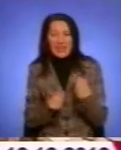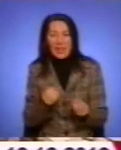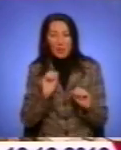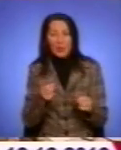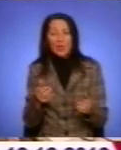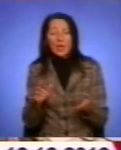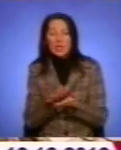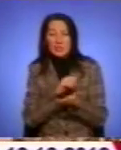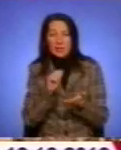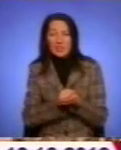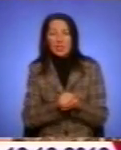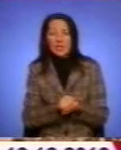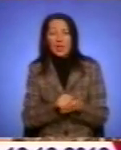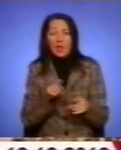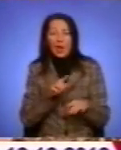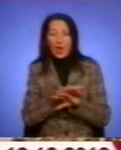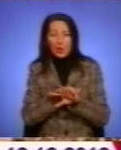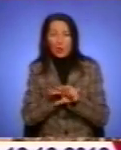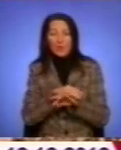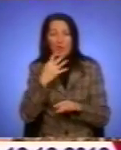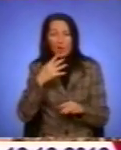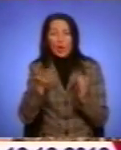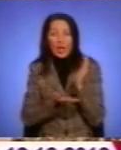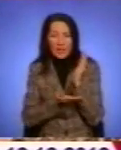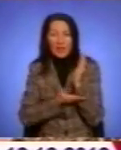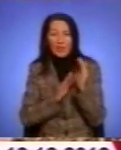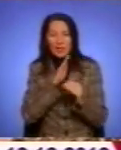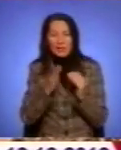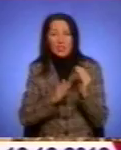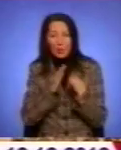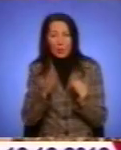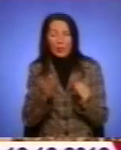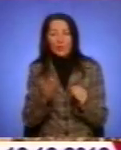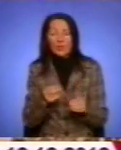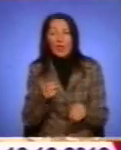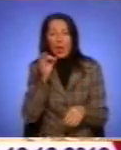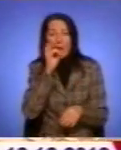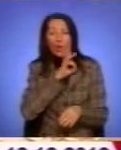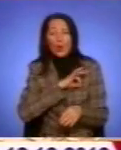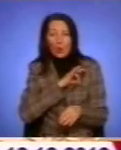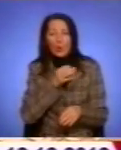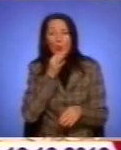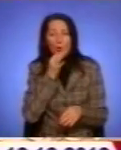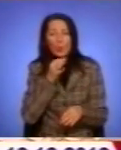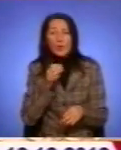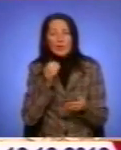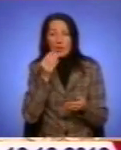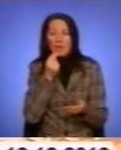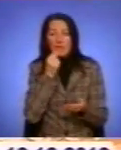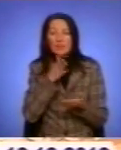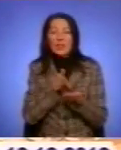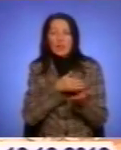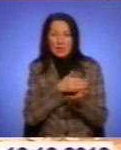екологи, допомогти їм у зимовий період. Улюблені ласощі цих птахів – сало. Якщо шматок повісити за вікном, жовтогруда